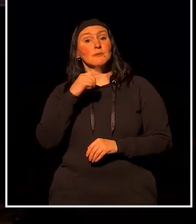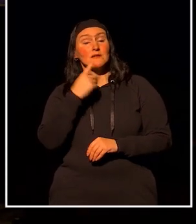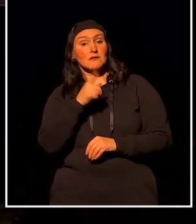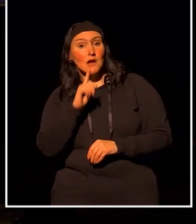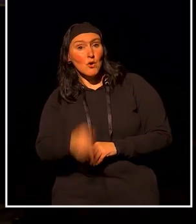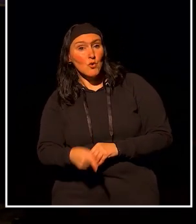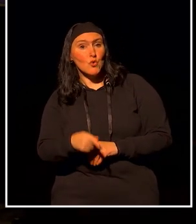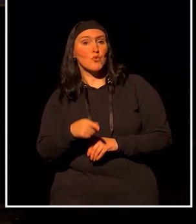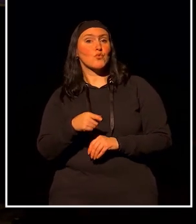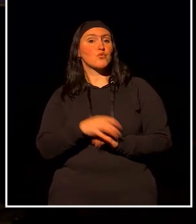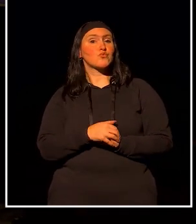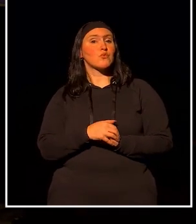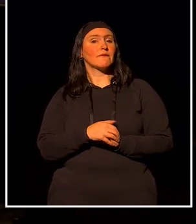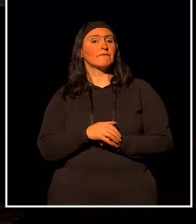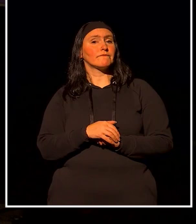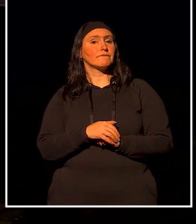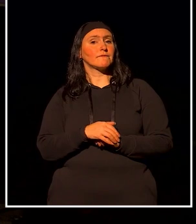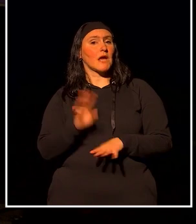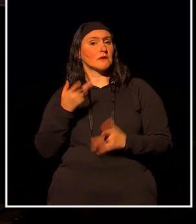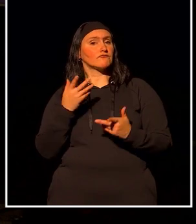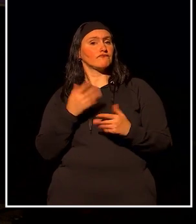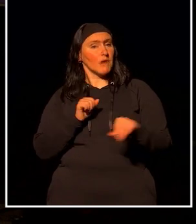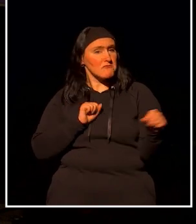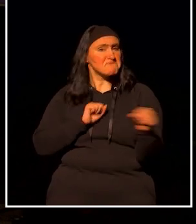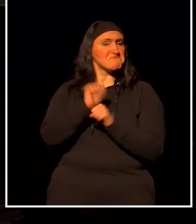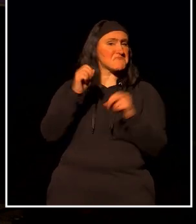nationalistischen Furor schon rechnen, oder?